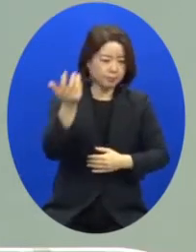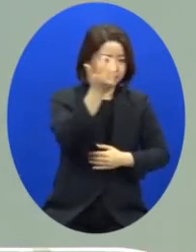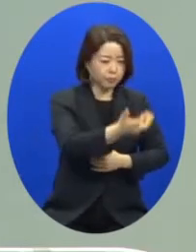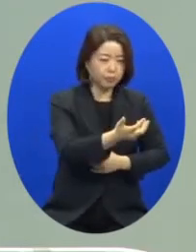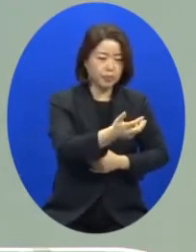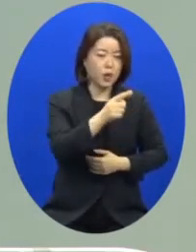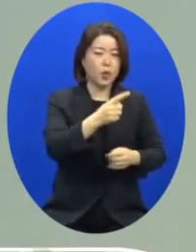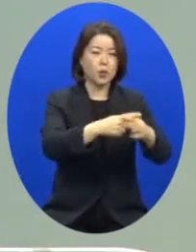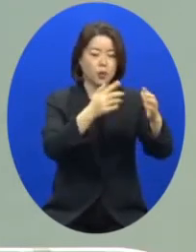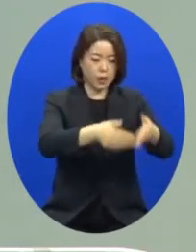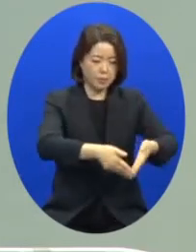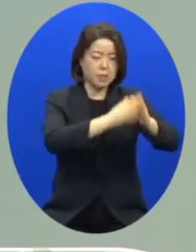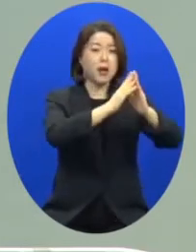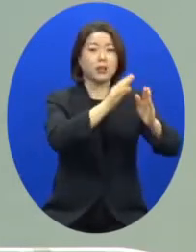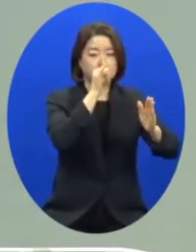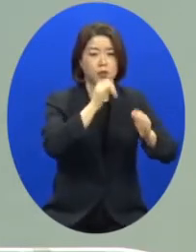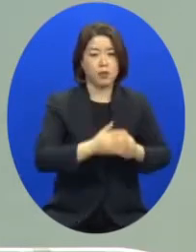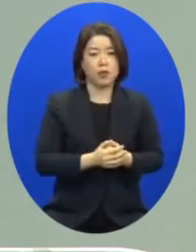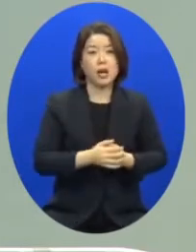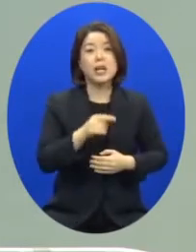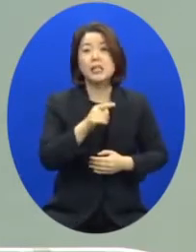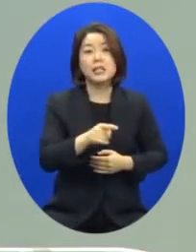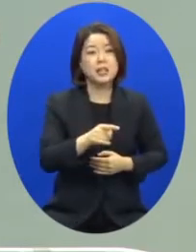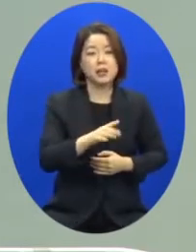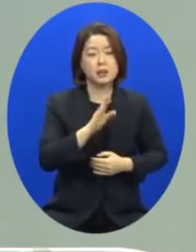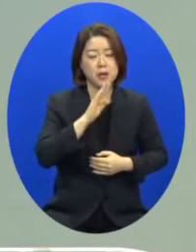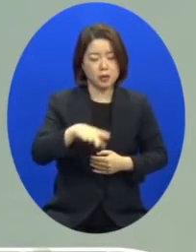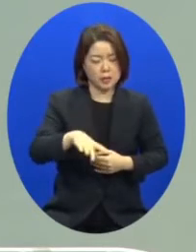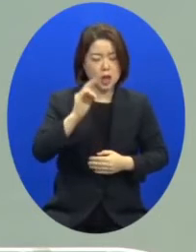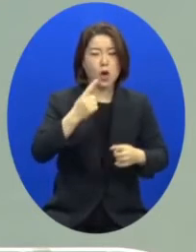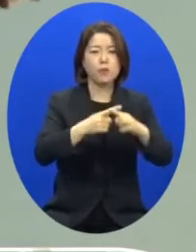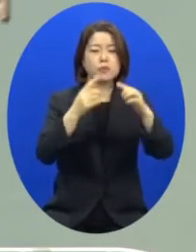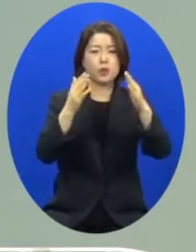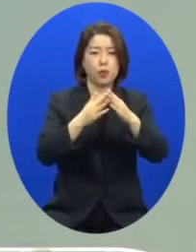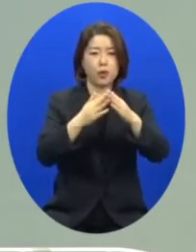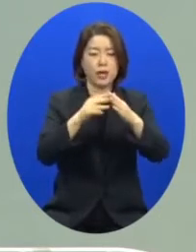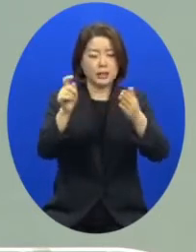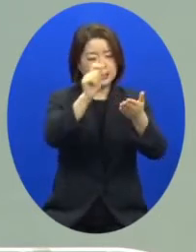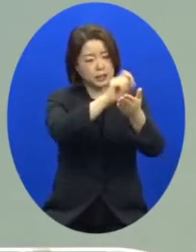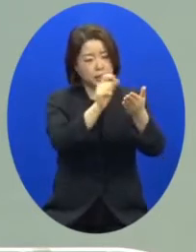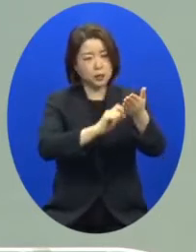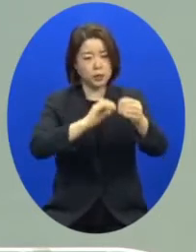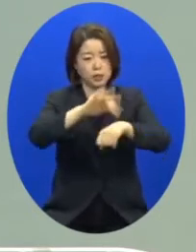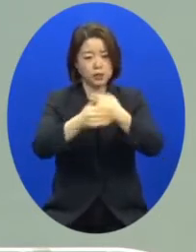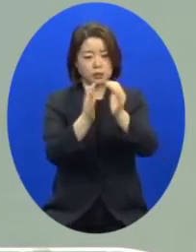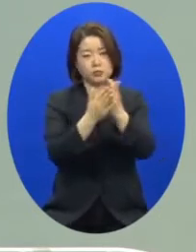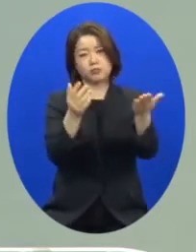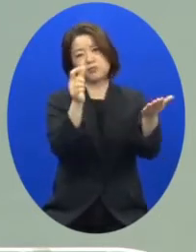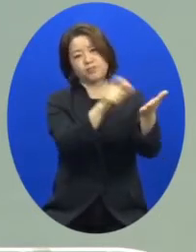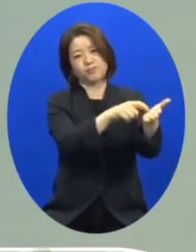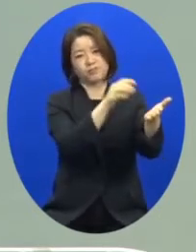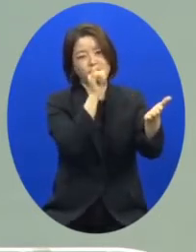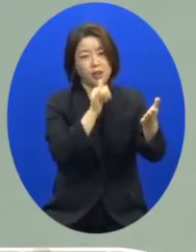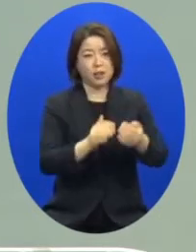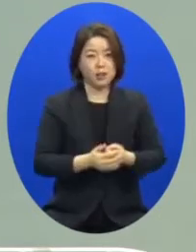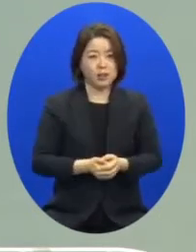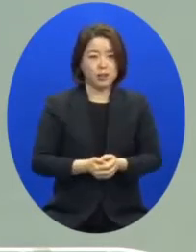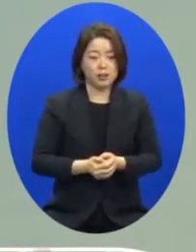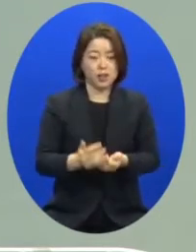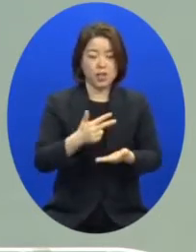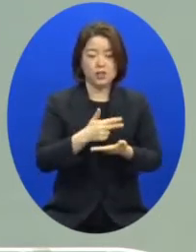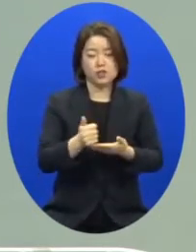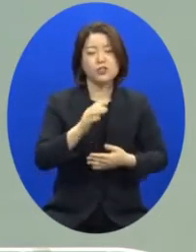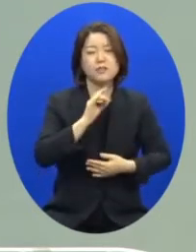다른 교회를 개척해 써요 그게 바로 초대교회 였고 그 기록이 성경에 나와 있어요 주님만 믿고